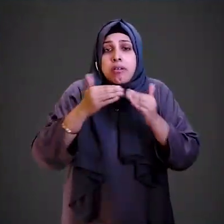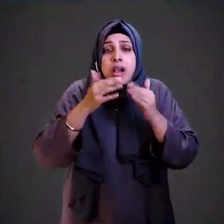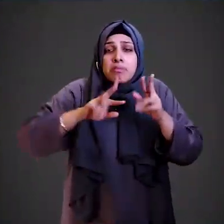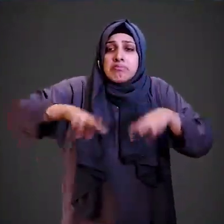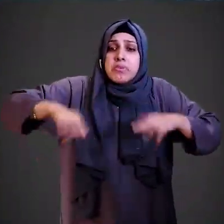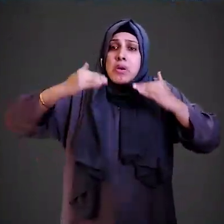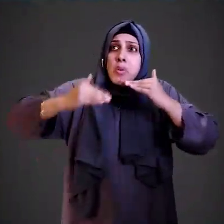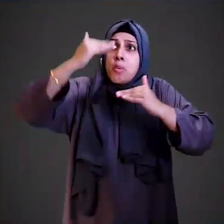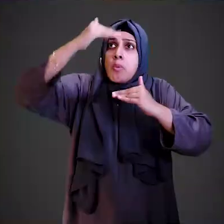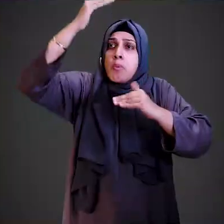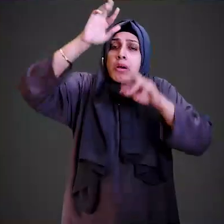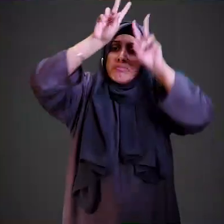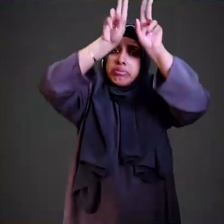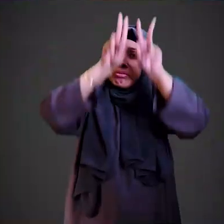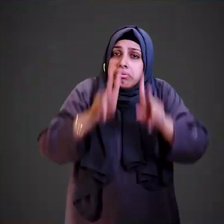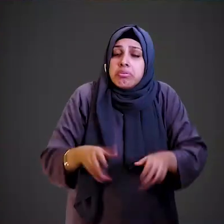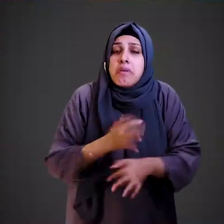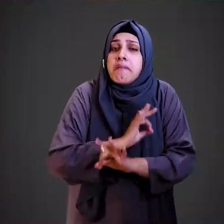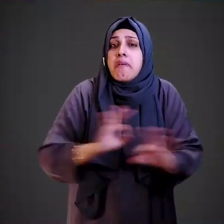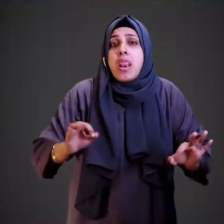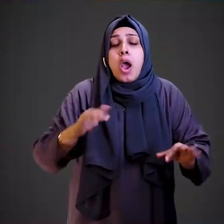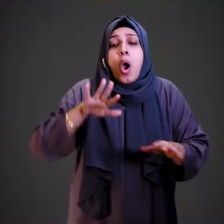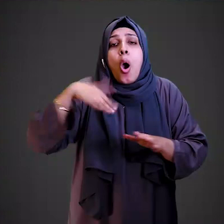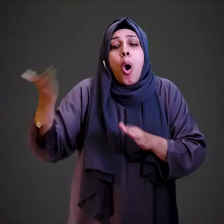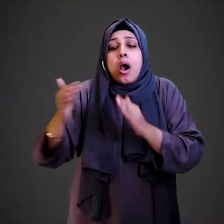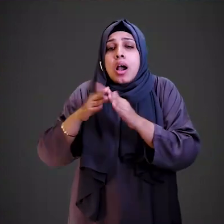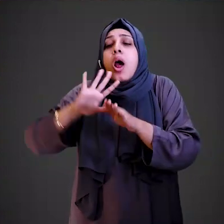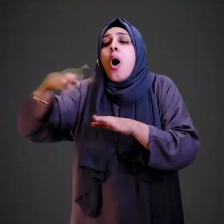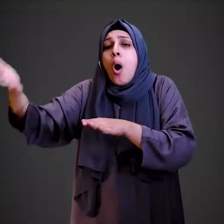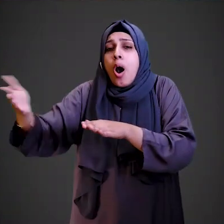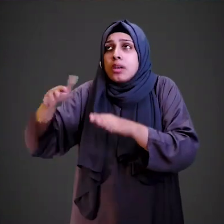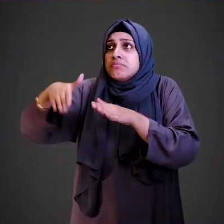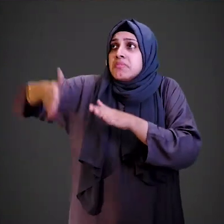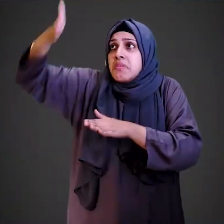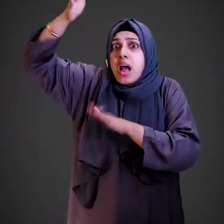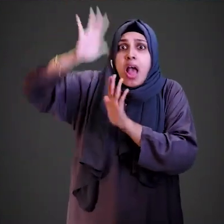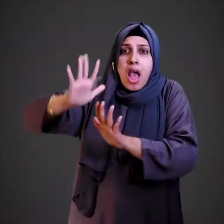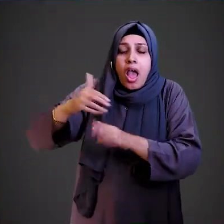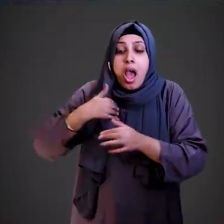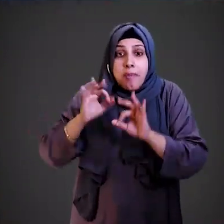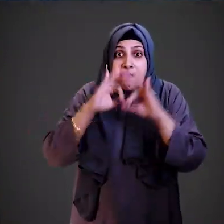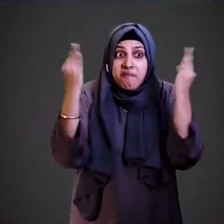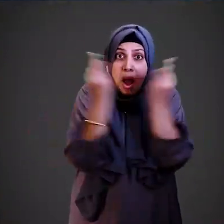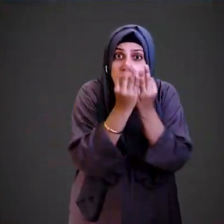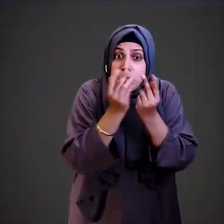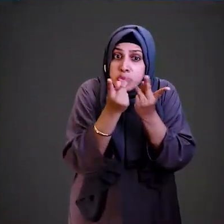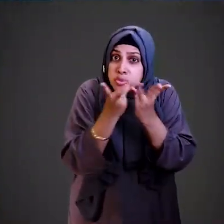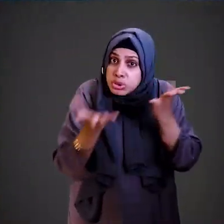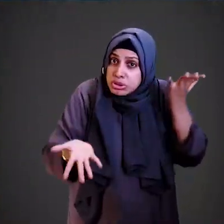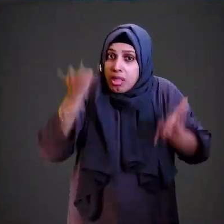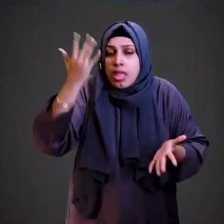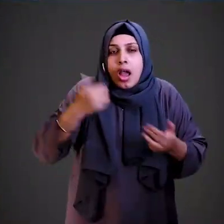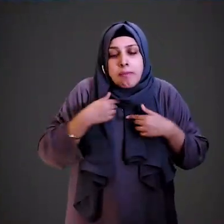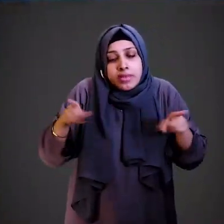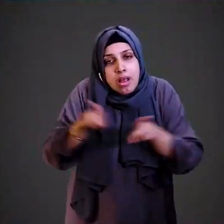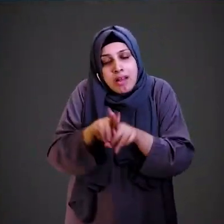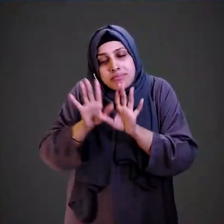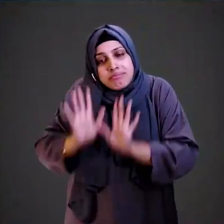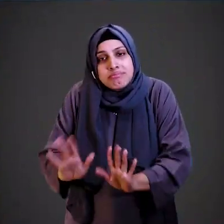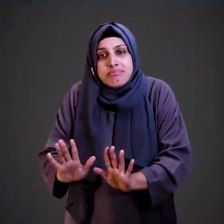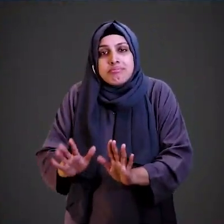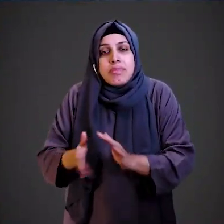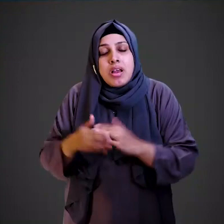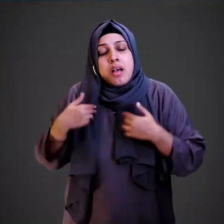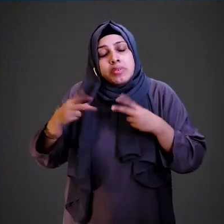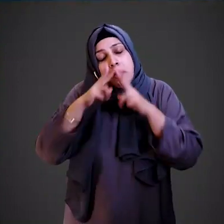की दीवार थी, उनका वो छत सा बना हुआ था, उस पे हम जो था ना घर के सब अफराद माशाल्लाह हमारी फैमिली थी, जॉइंट फैमिली में हम रह रहे थे उस वक्त, तो